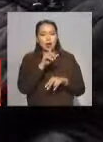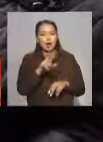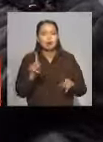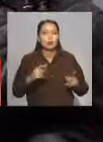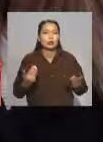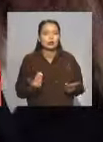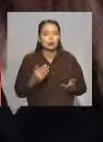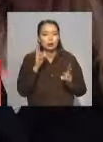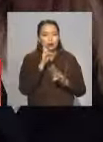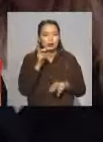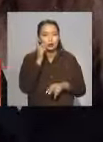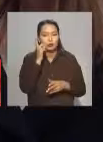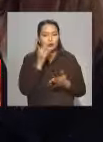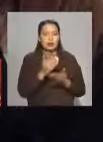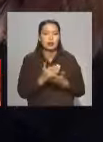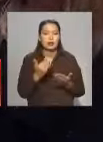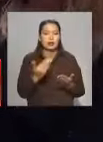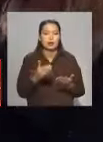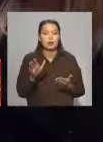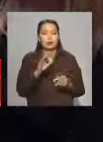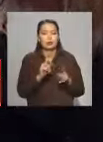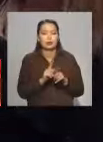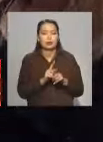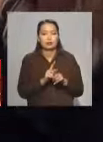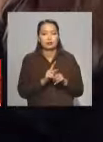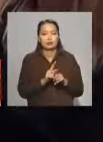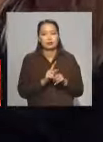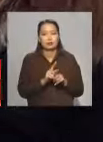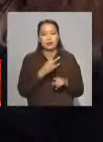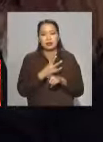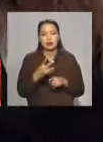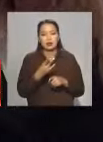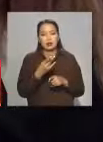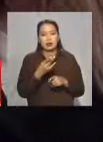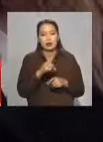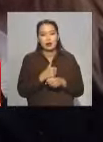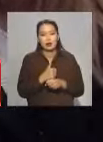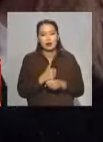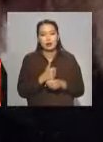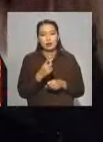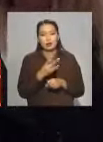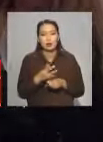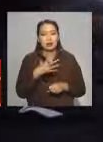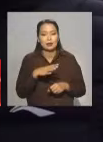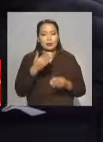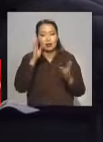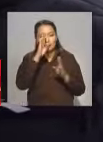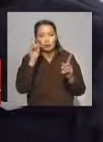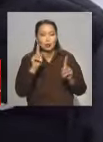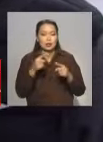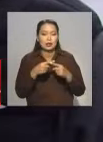іштегенде білмейді ғой. Көздерім құртады және далаға шығуға желание шығып кетті. Соның кесірінен D3 витамин жетпейді.